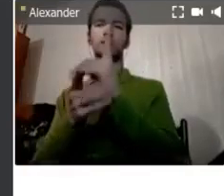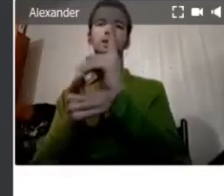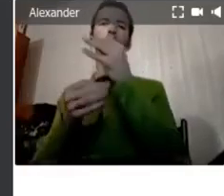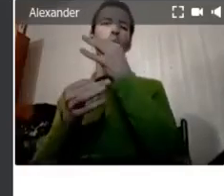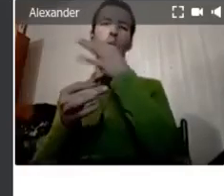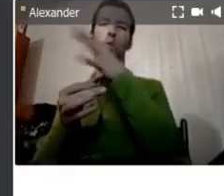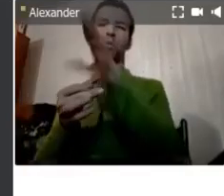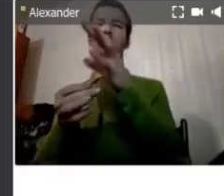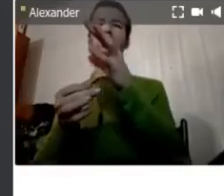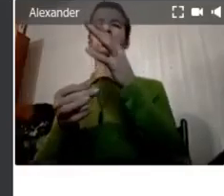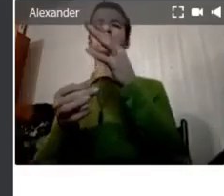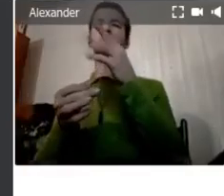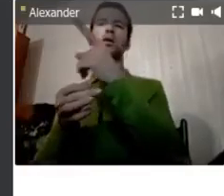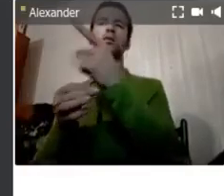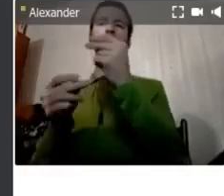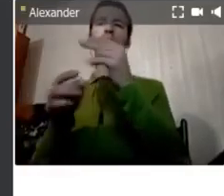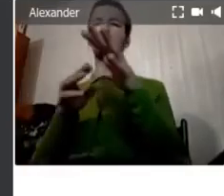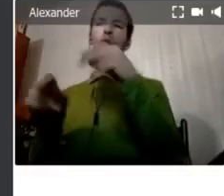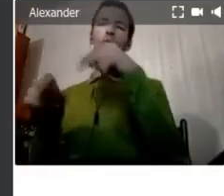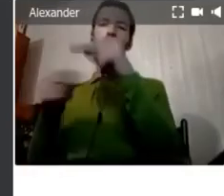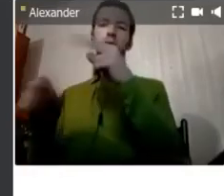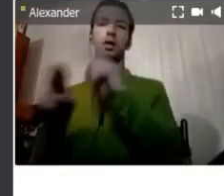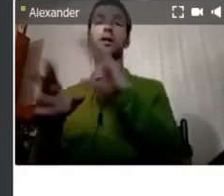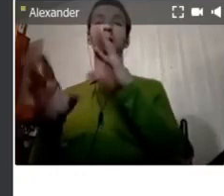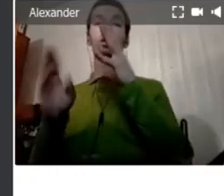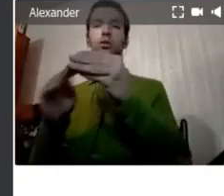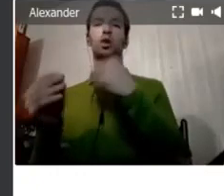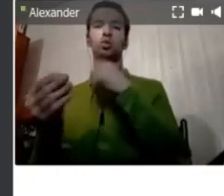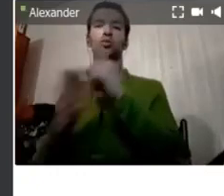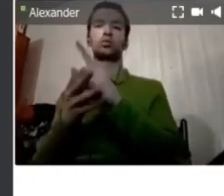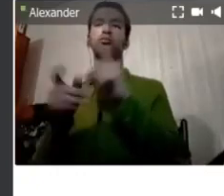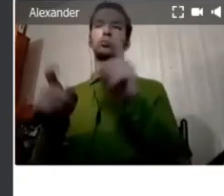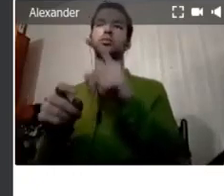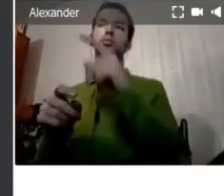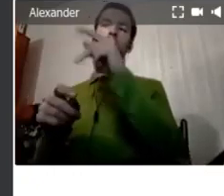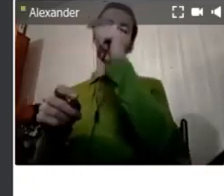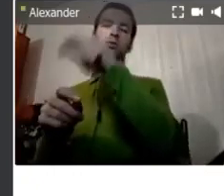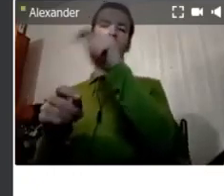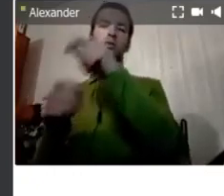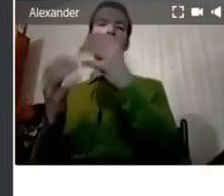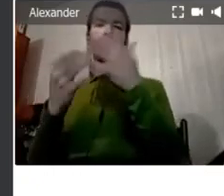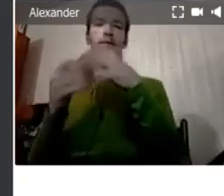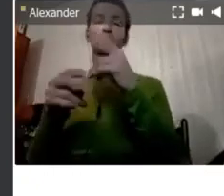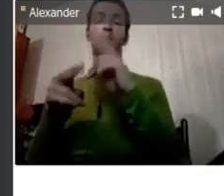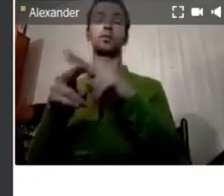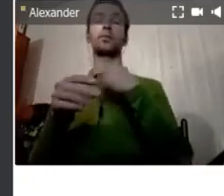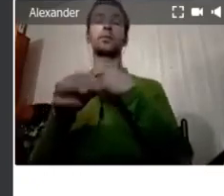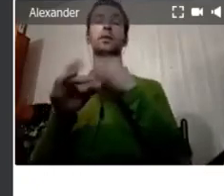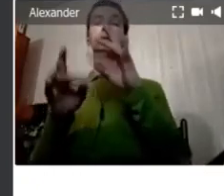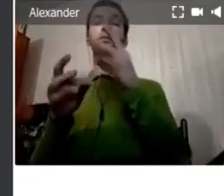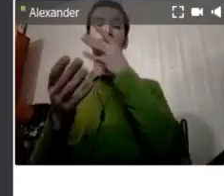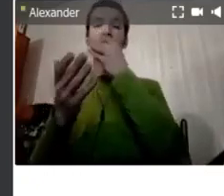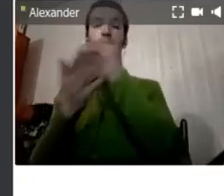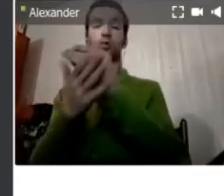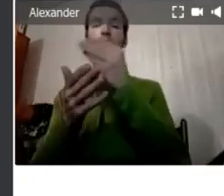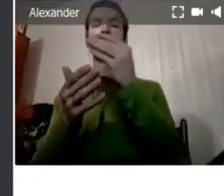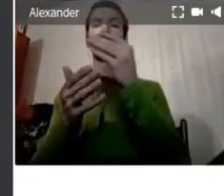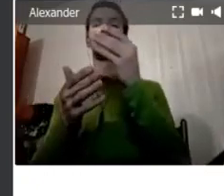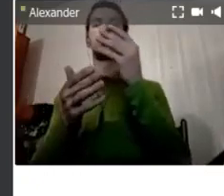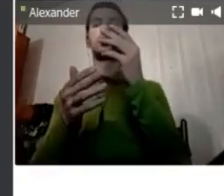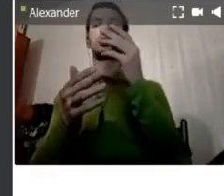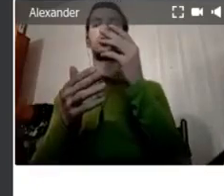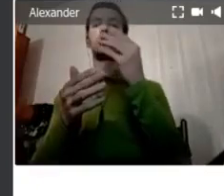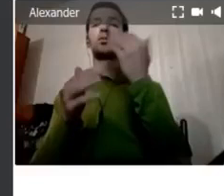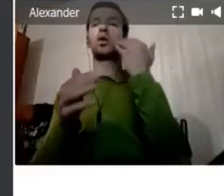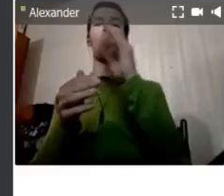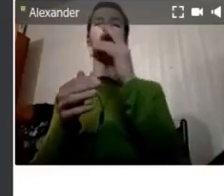начал про лидерскую. Смотрите, в лидерской карьере есть 15 ступеней. То есть тоже вам, чтобы вы понимали, ваша цель, да,